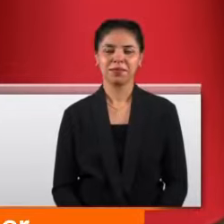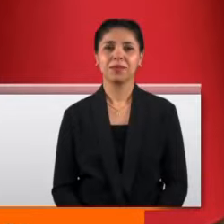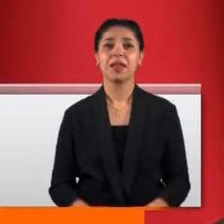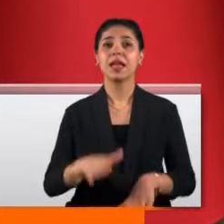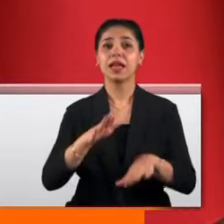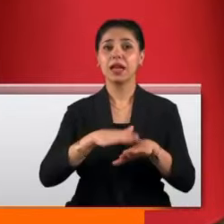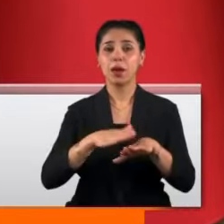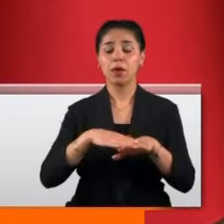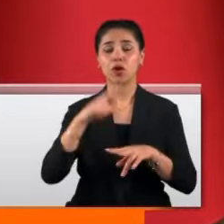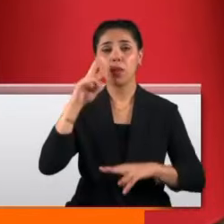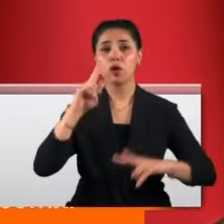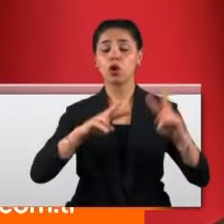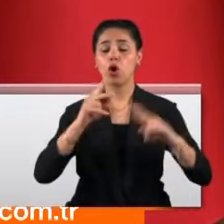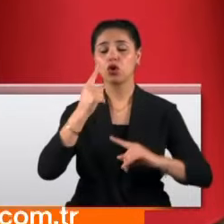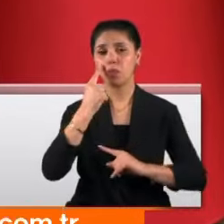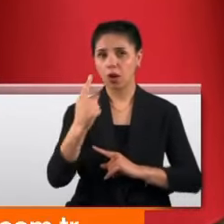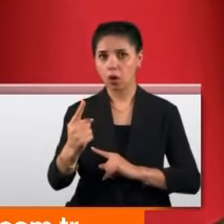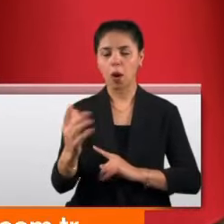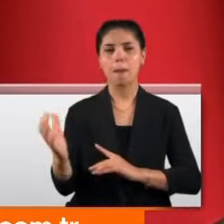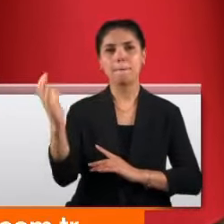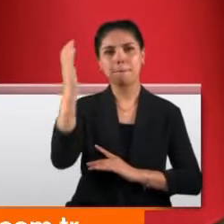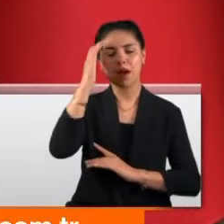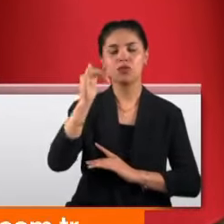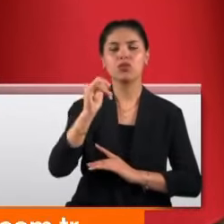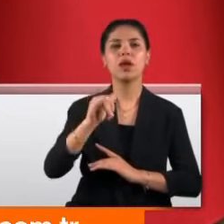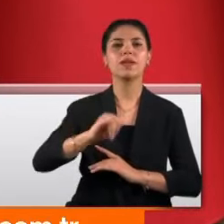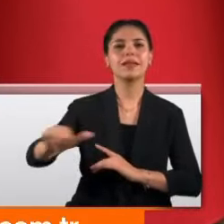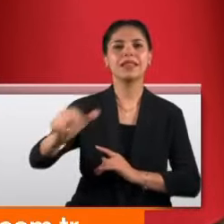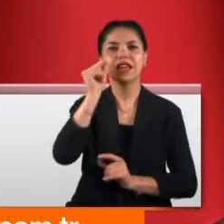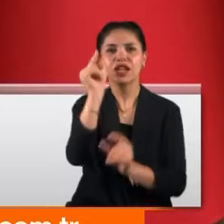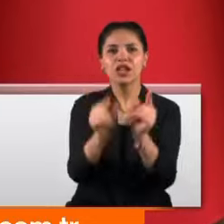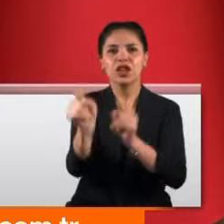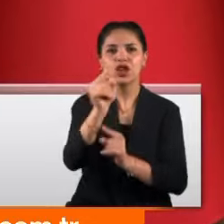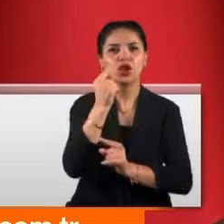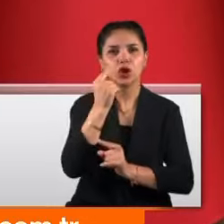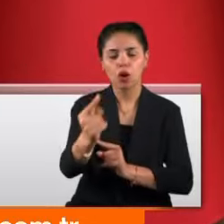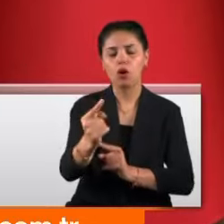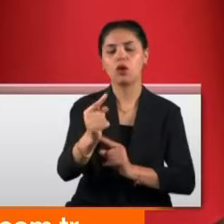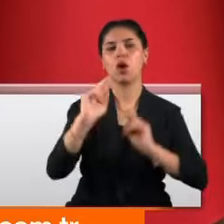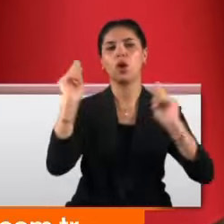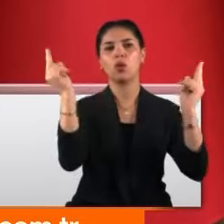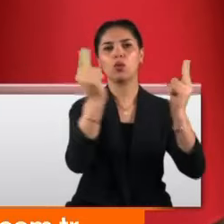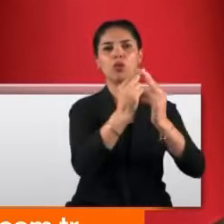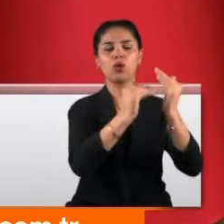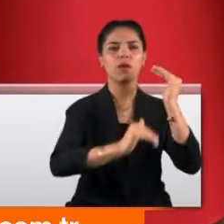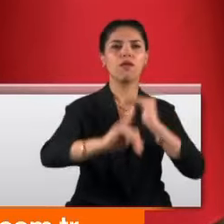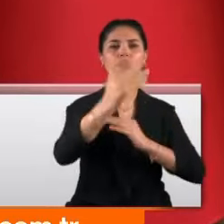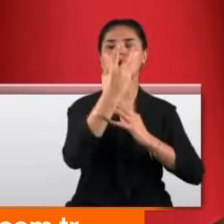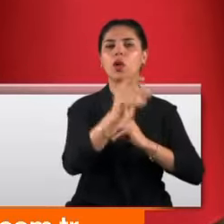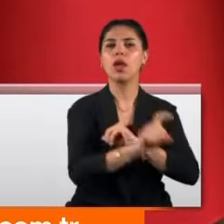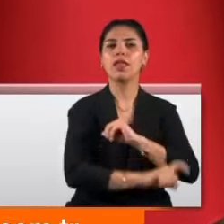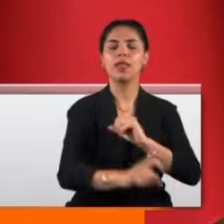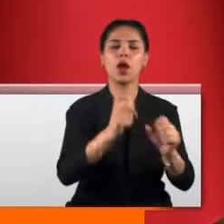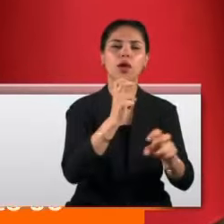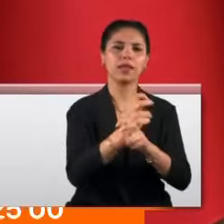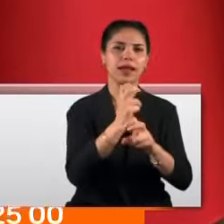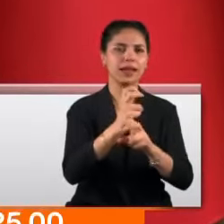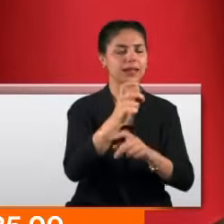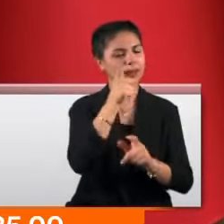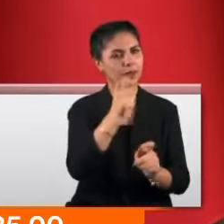Yapacağımız görüşmelerde başta yakın çevremiz olmak üzere dünyada artan terör tehdidine